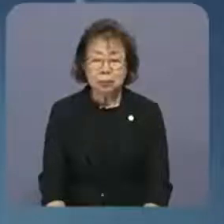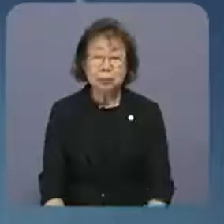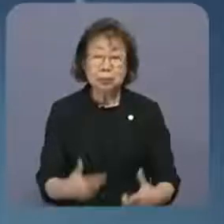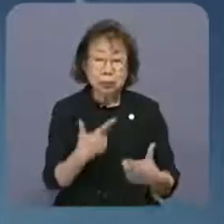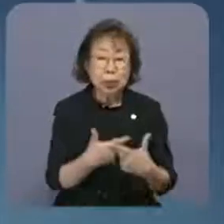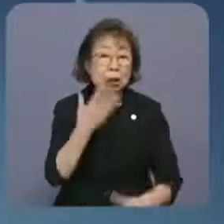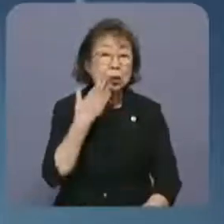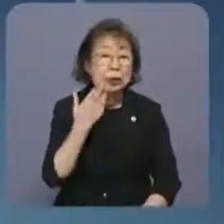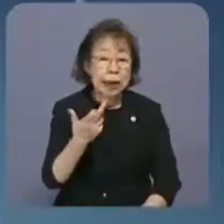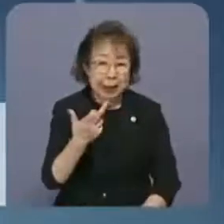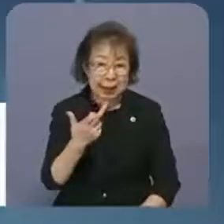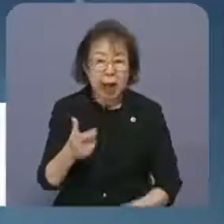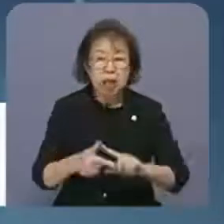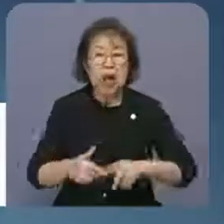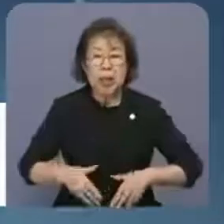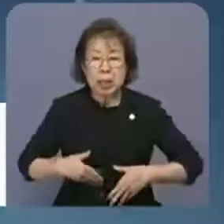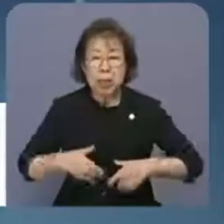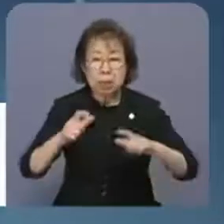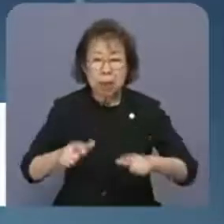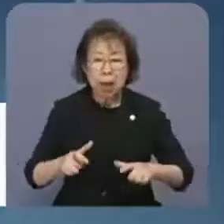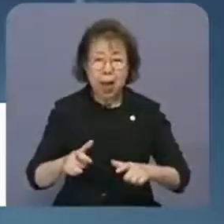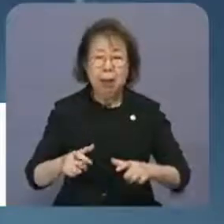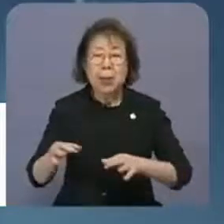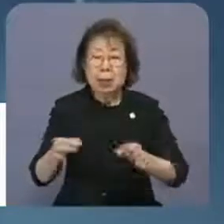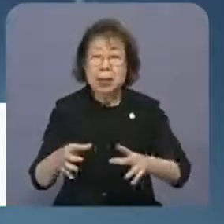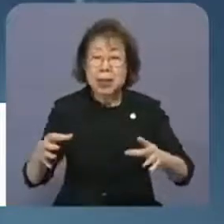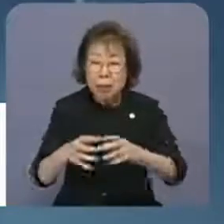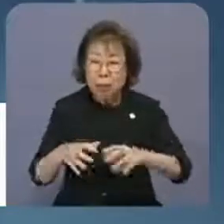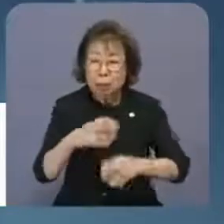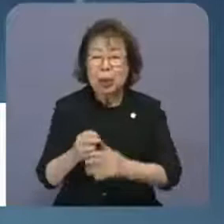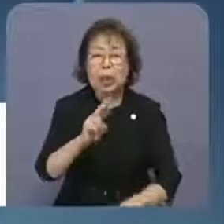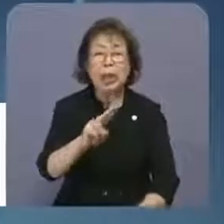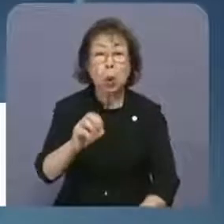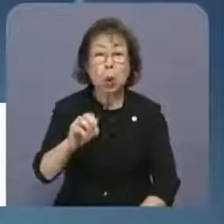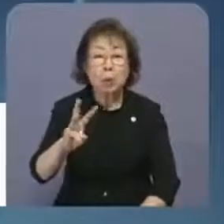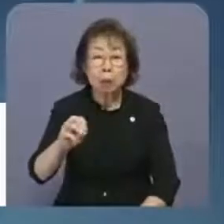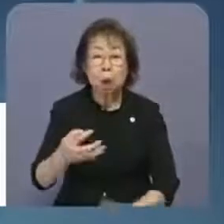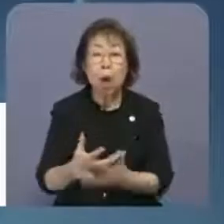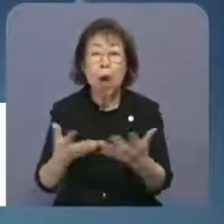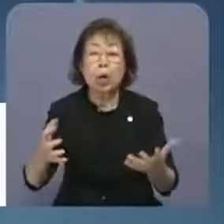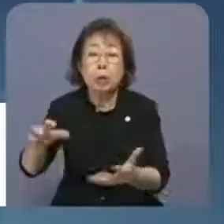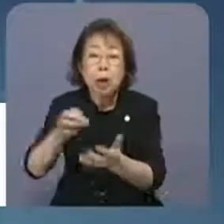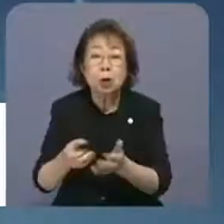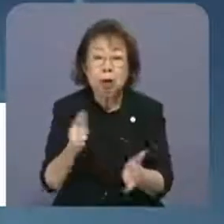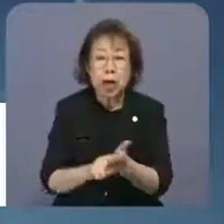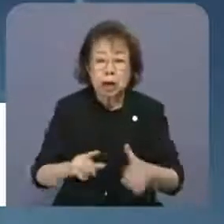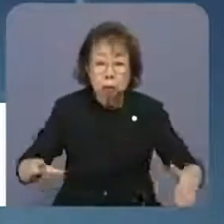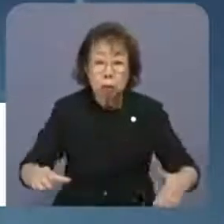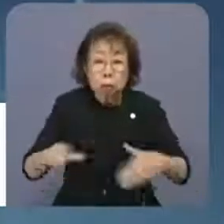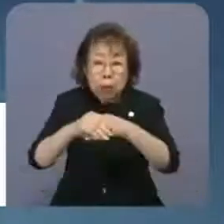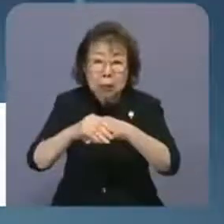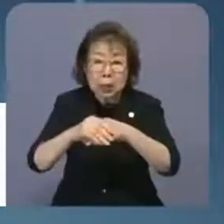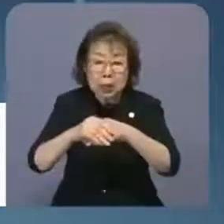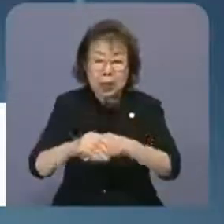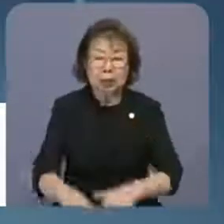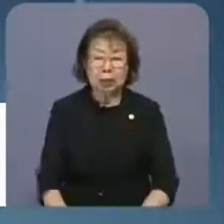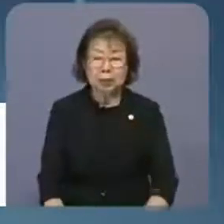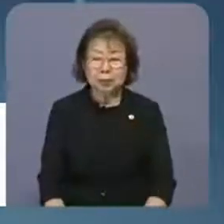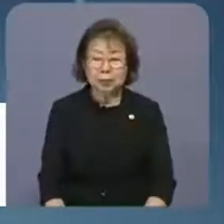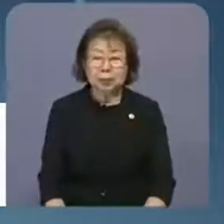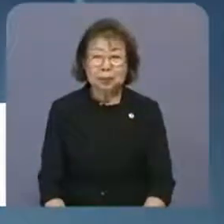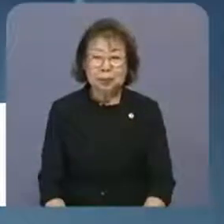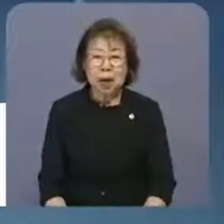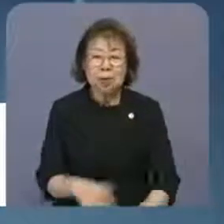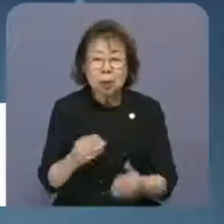부산과 울산 그리고 경남의 경제계가 2030 부산 세계박람회 유치를 위해서 손을 맞잡기로 했습니다.